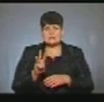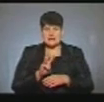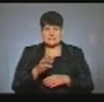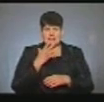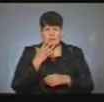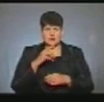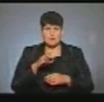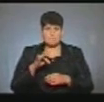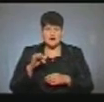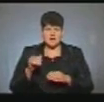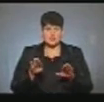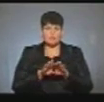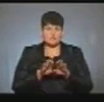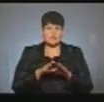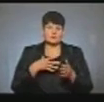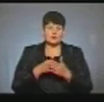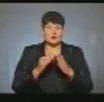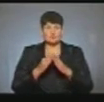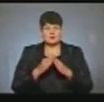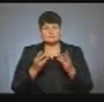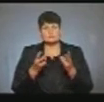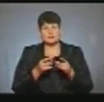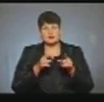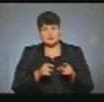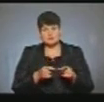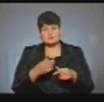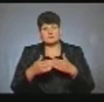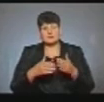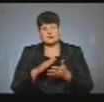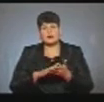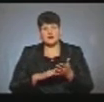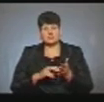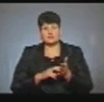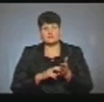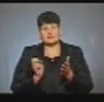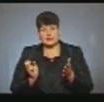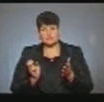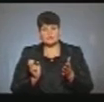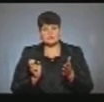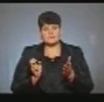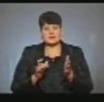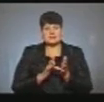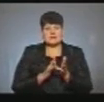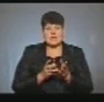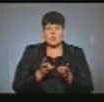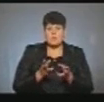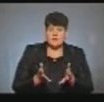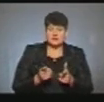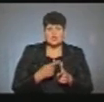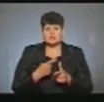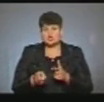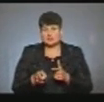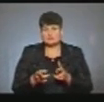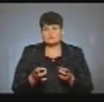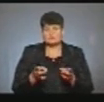тепломереж, і вже порівняти по своєму будинку, чи варто їм рухатися далі в сторону від'єднання від центрального опалення, чи